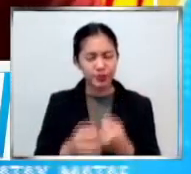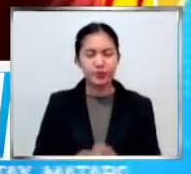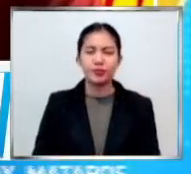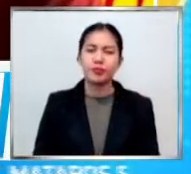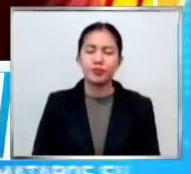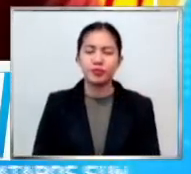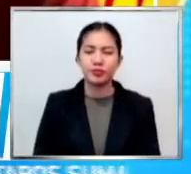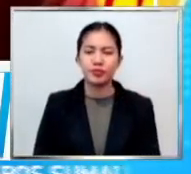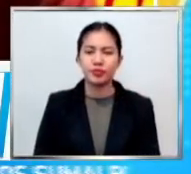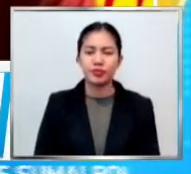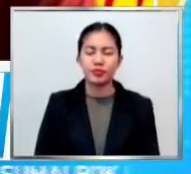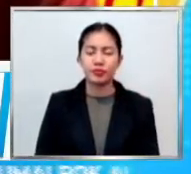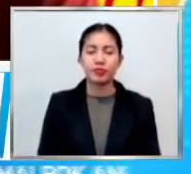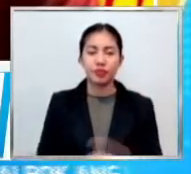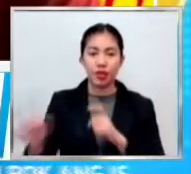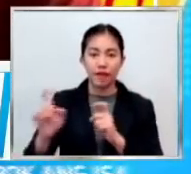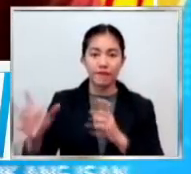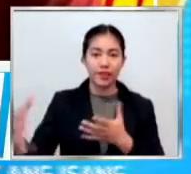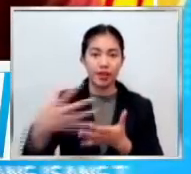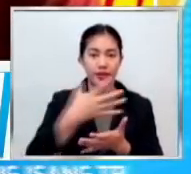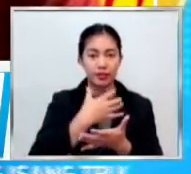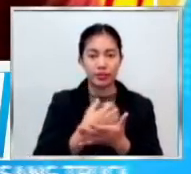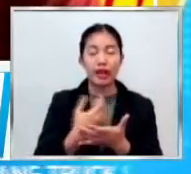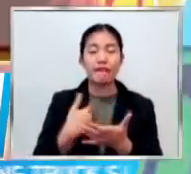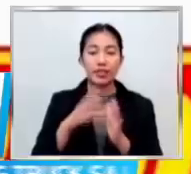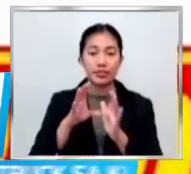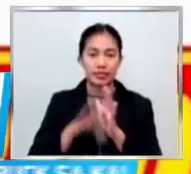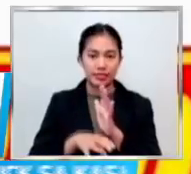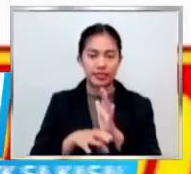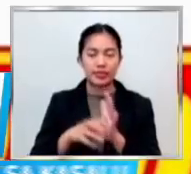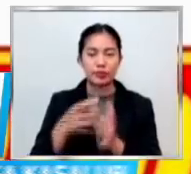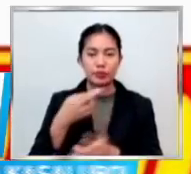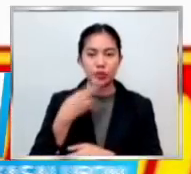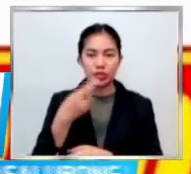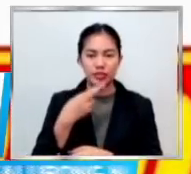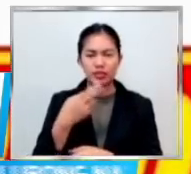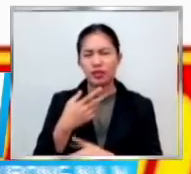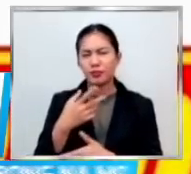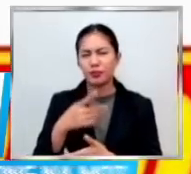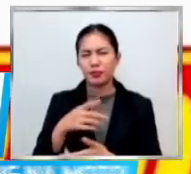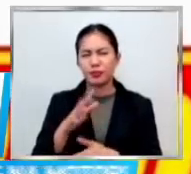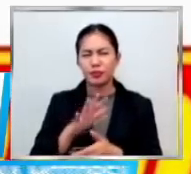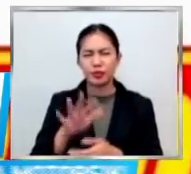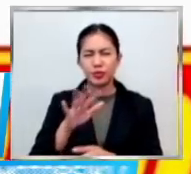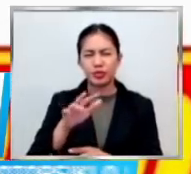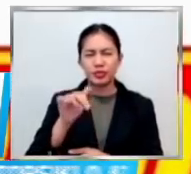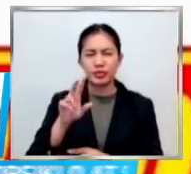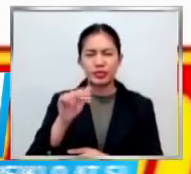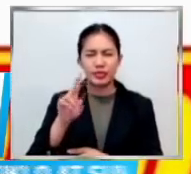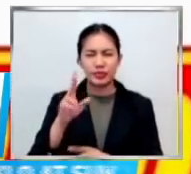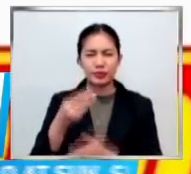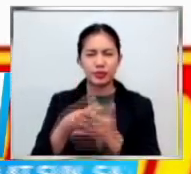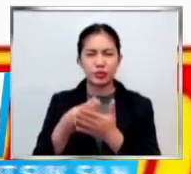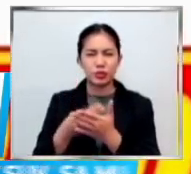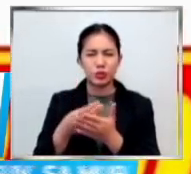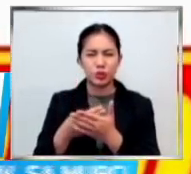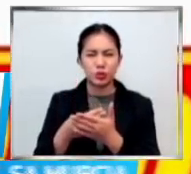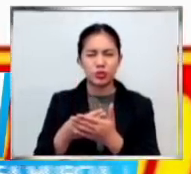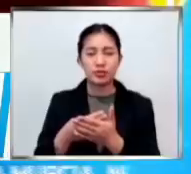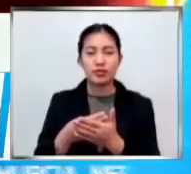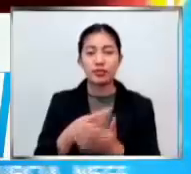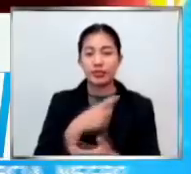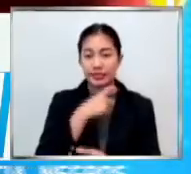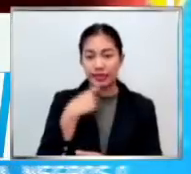yung palay. No? Nakuha lang sa kanila 13 pesos yung basa. Yung dry nasa